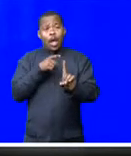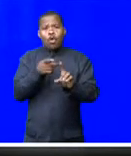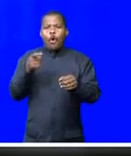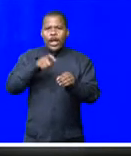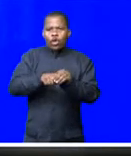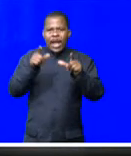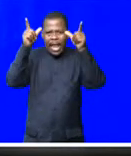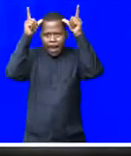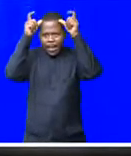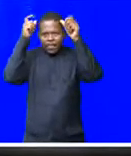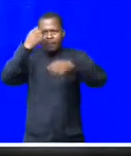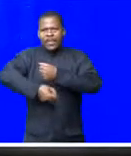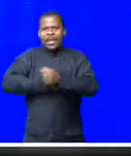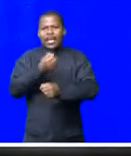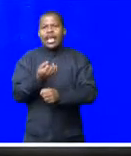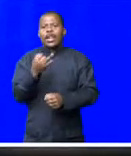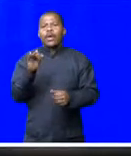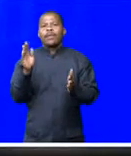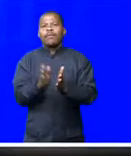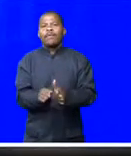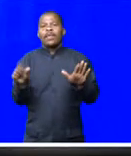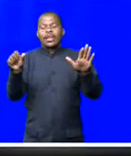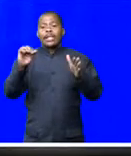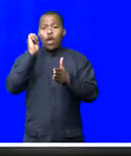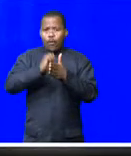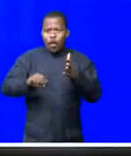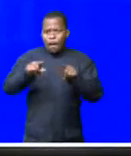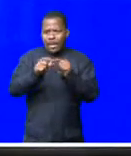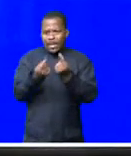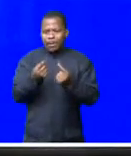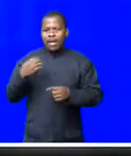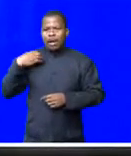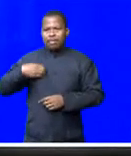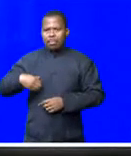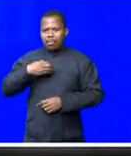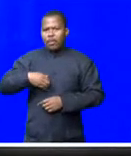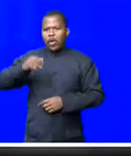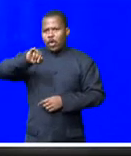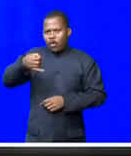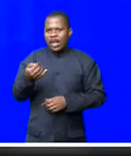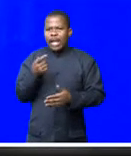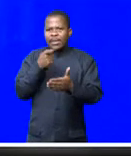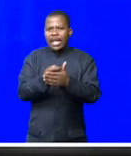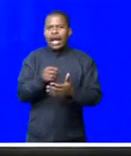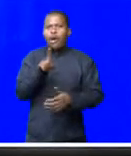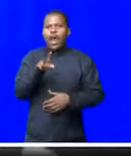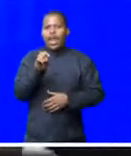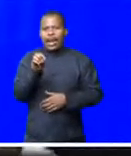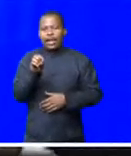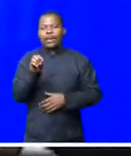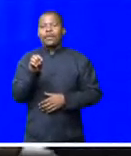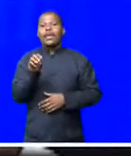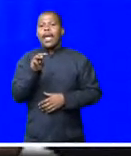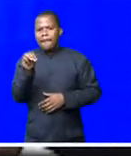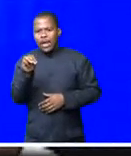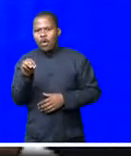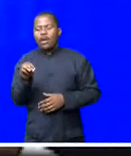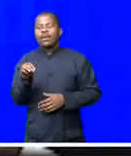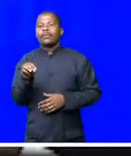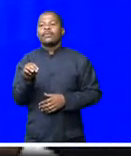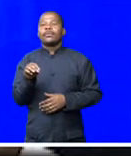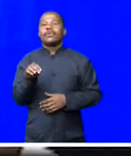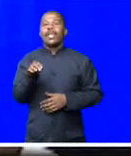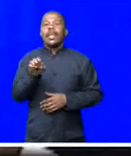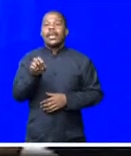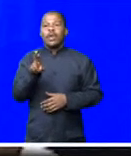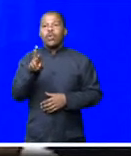kuManchester United ngeminyaka 2016 asuka khona kuJuventus kanzi yamthenga ngemali €100 million. Ngakulokunye liqembu leBarcelona